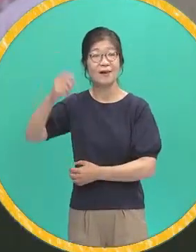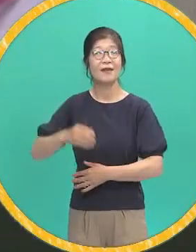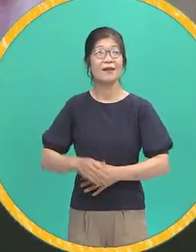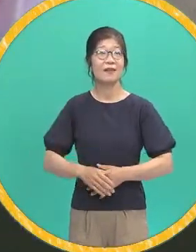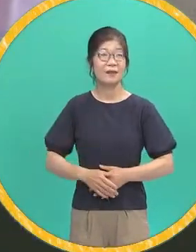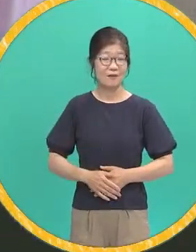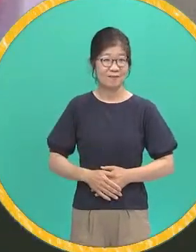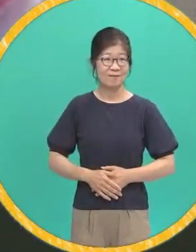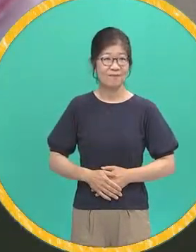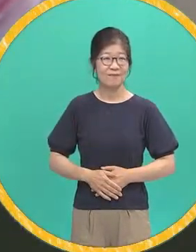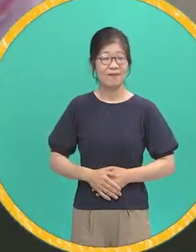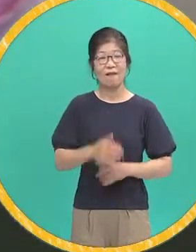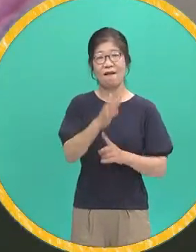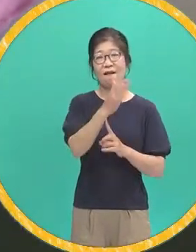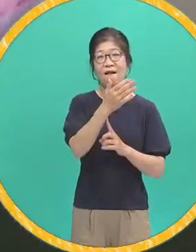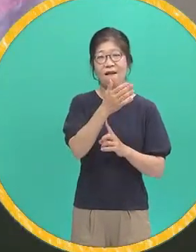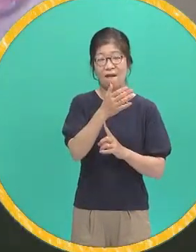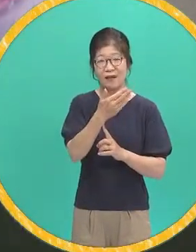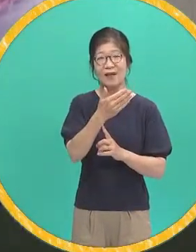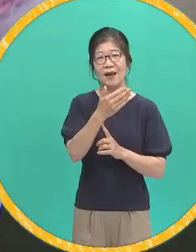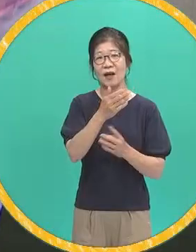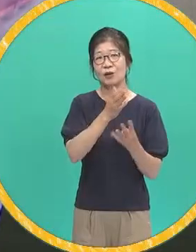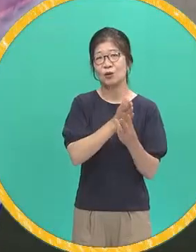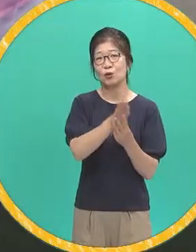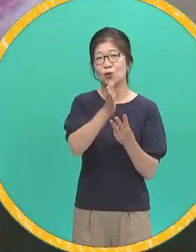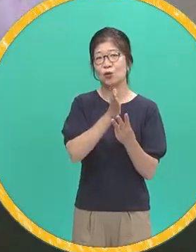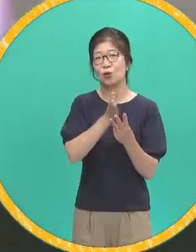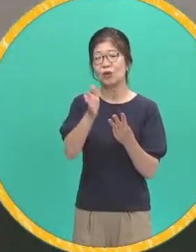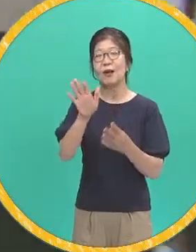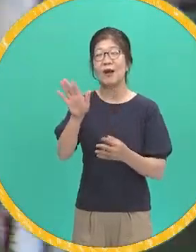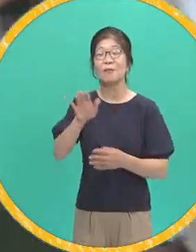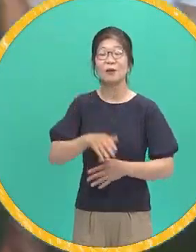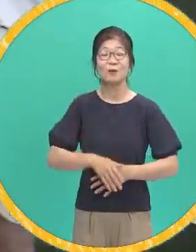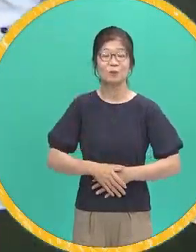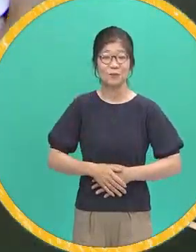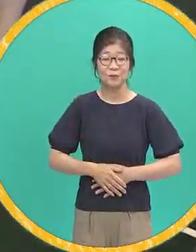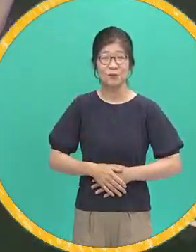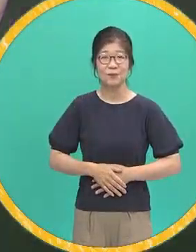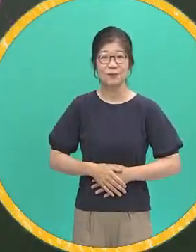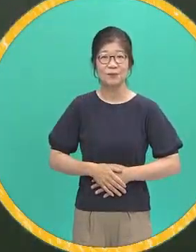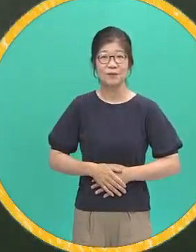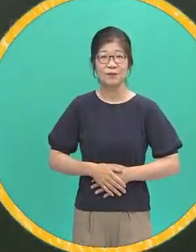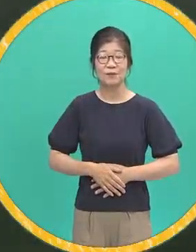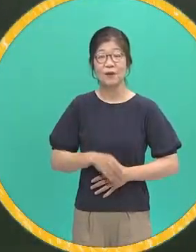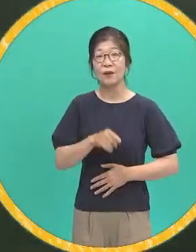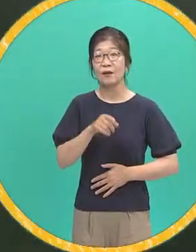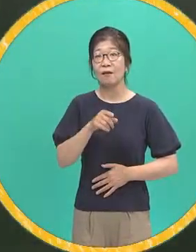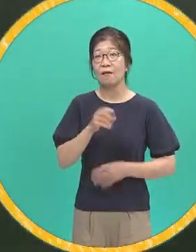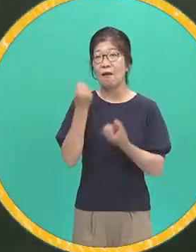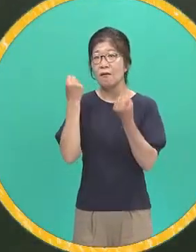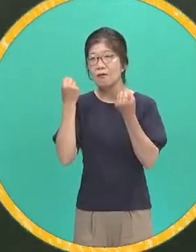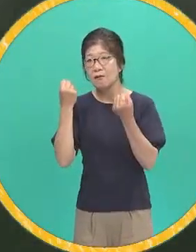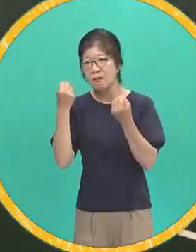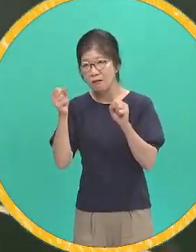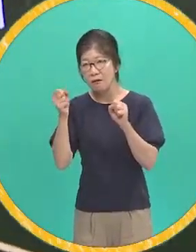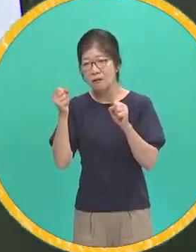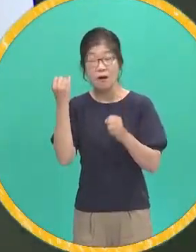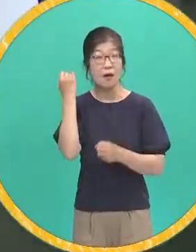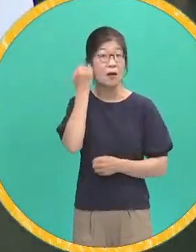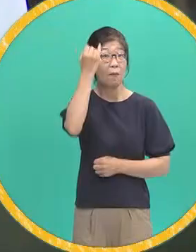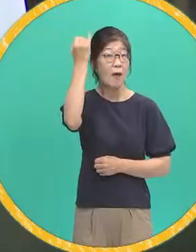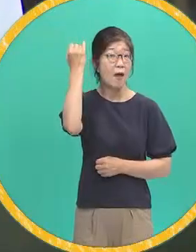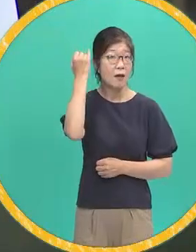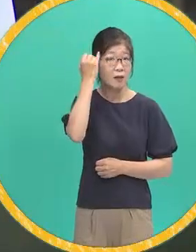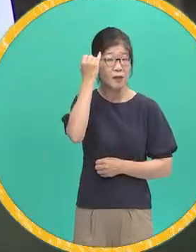ちっちゃい中ぐらい大きいという旗の種類の違いがありますこのポールを演技やイメージと曲の